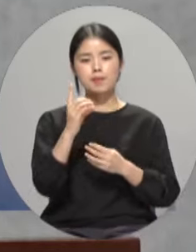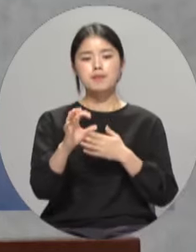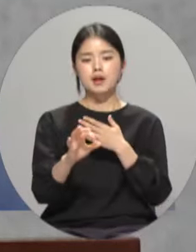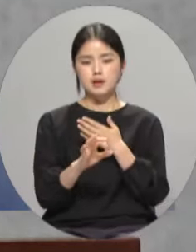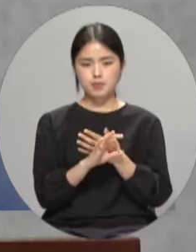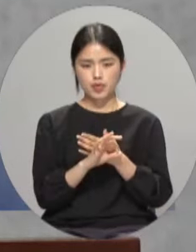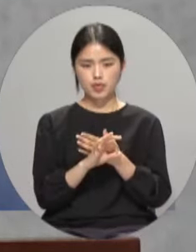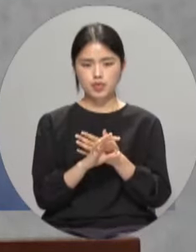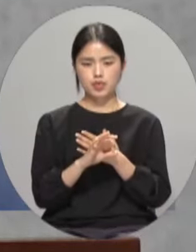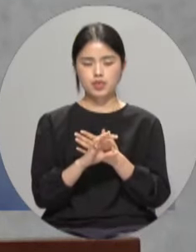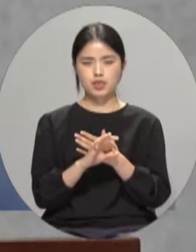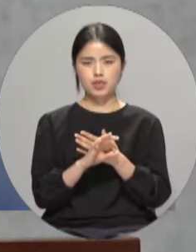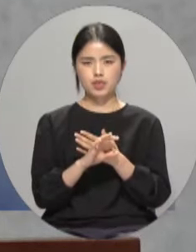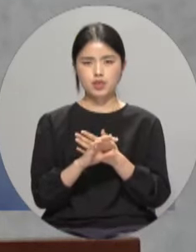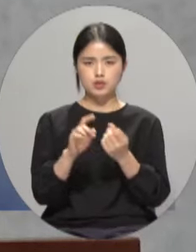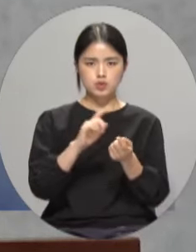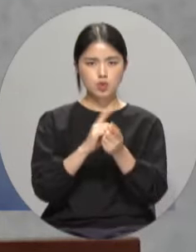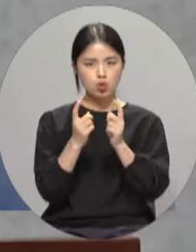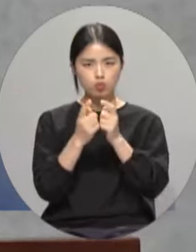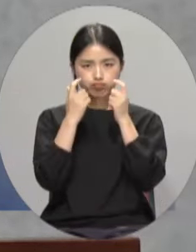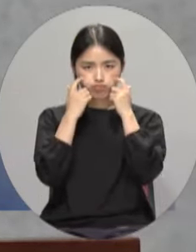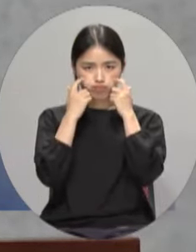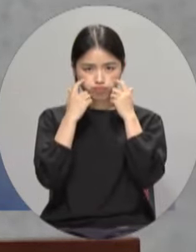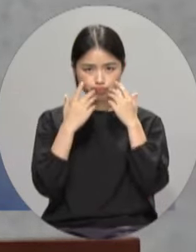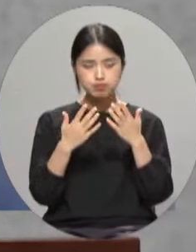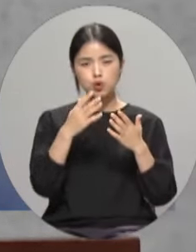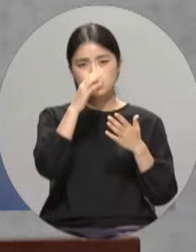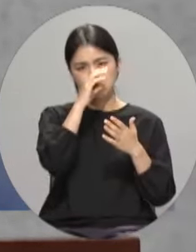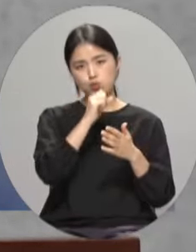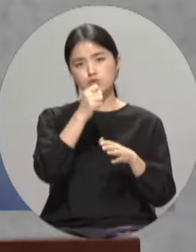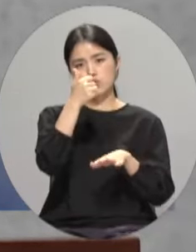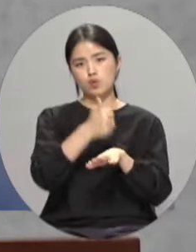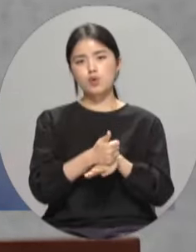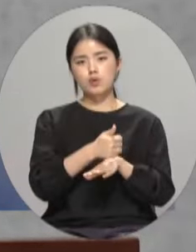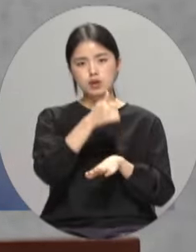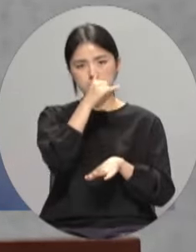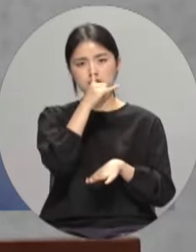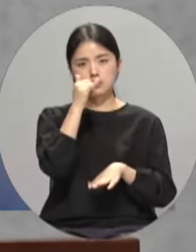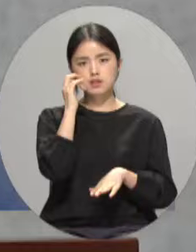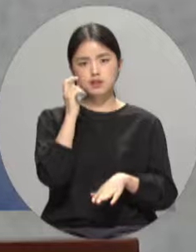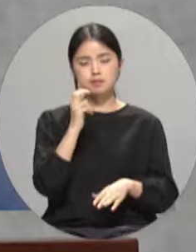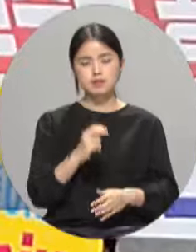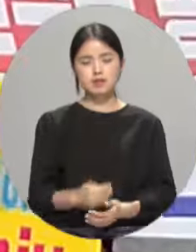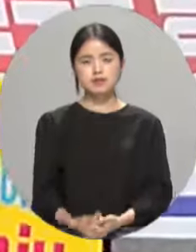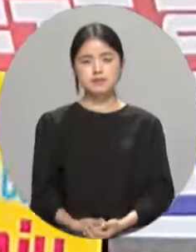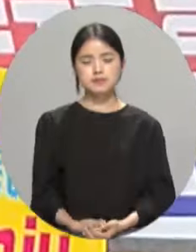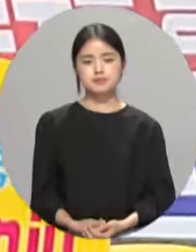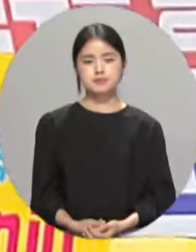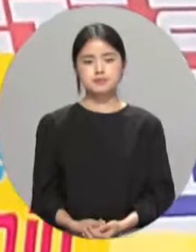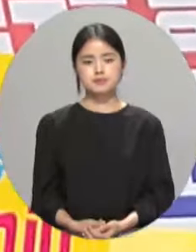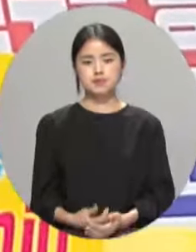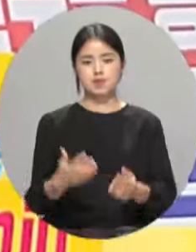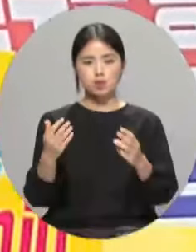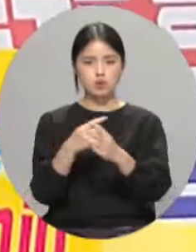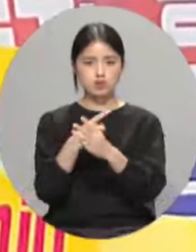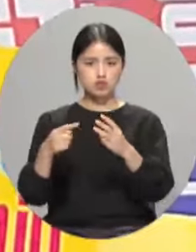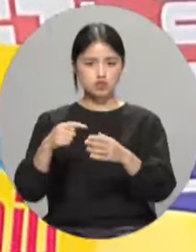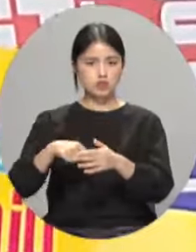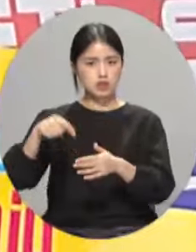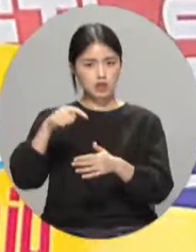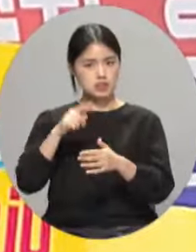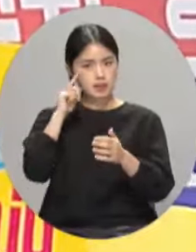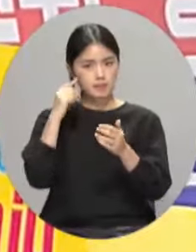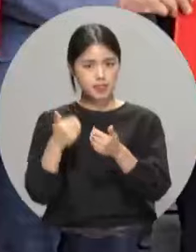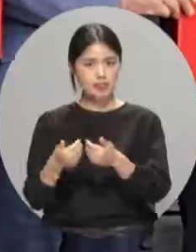한다면 양쪽에 분명히 윈윈하는 결과를 분명히 나올 수 있다라고 생각하고 완주군 내 통합